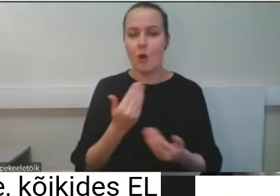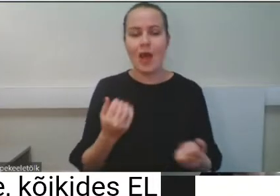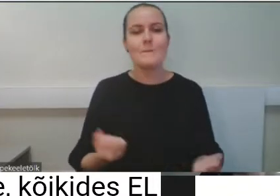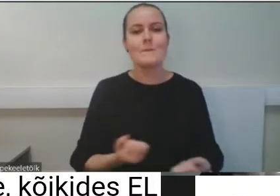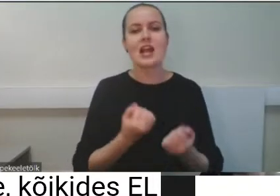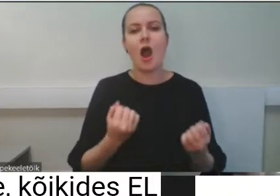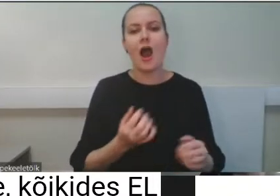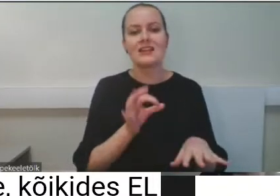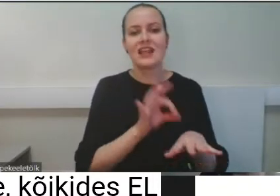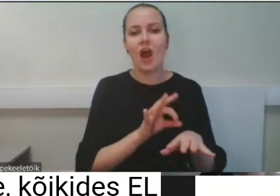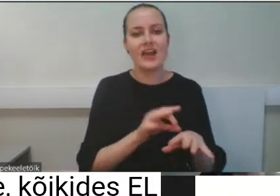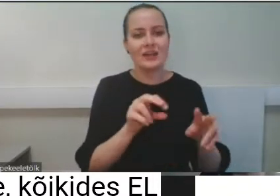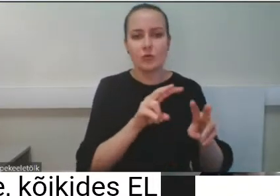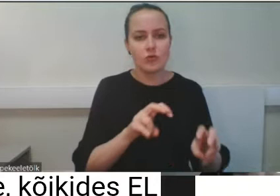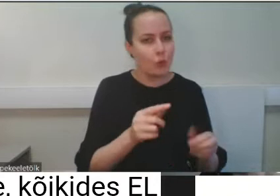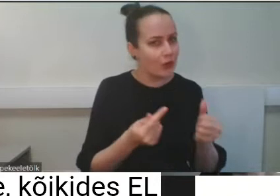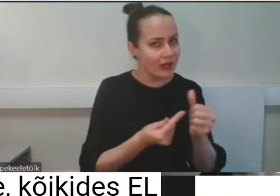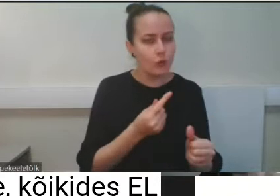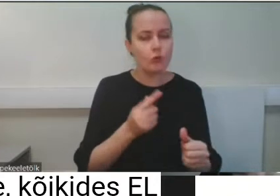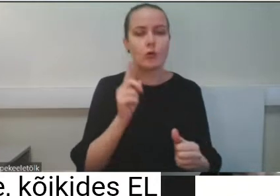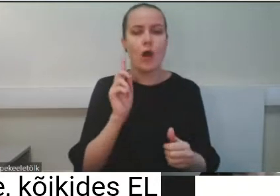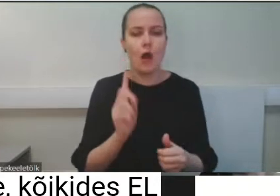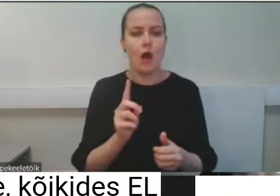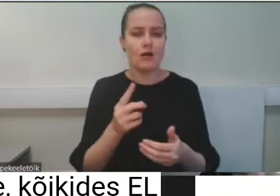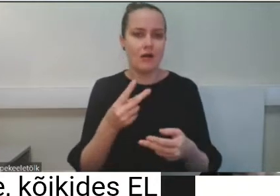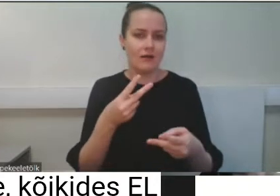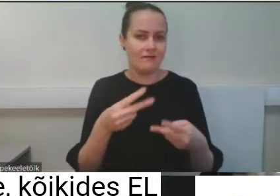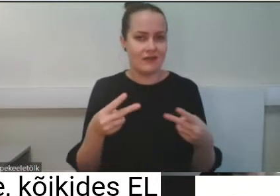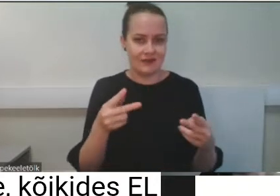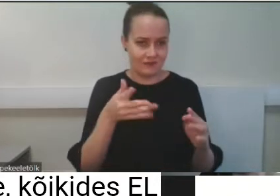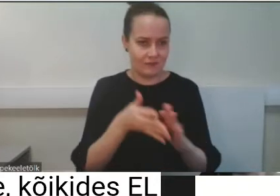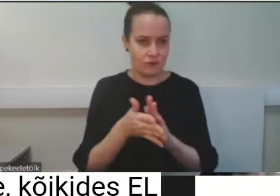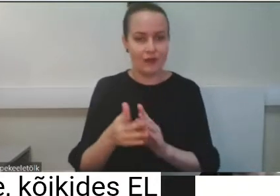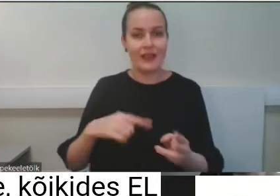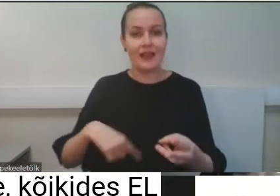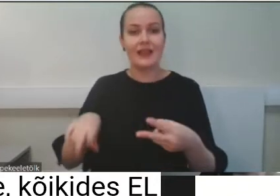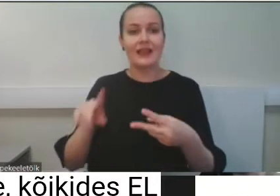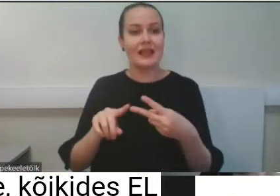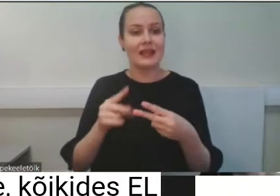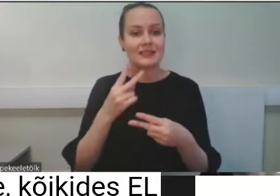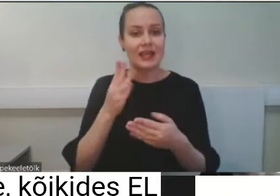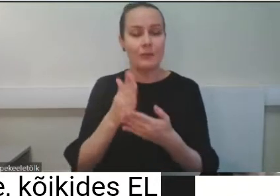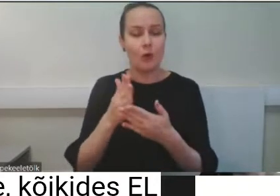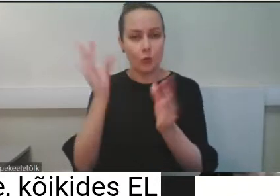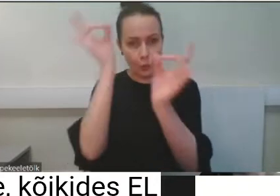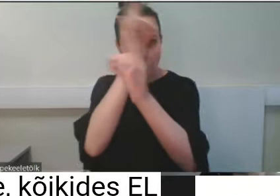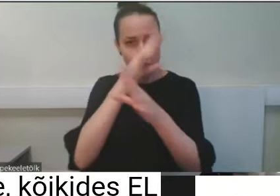kasutatakse e-poodide teenuseid sellepärast, et näiteks, et on füüsiline puue ja see võimaldab võib-olla